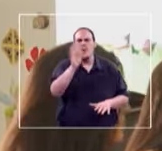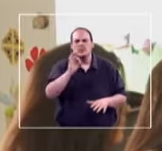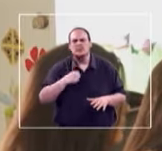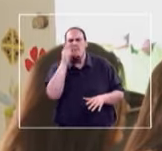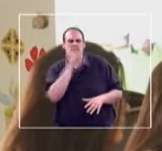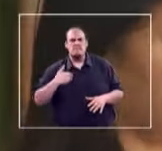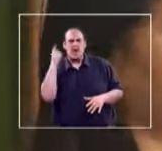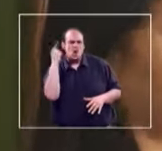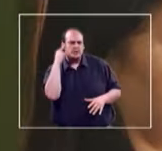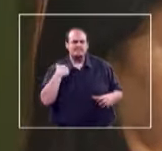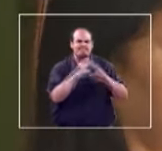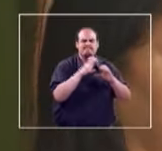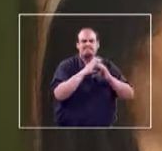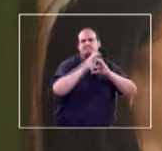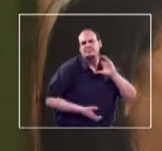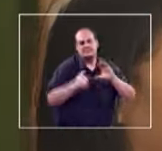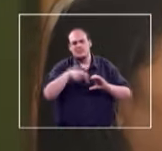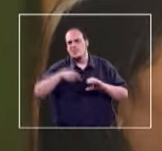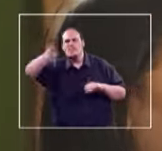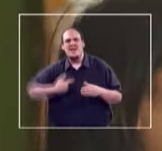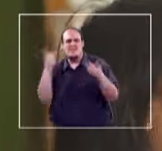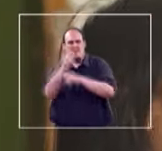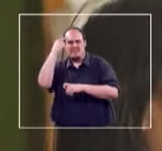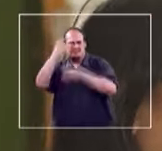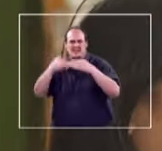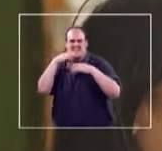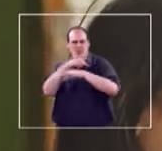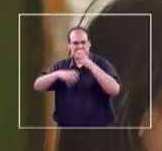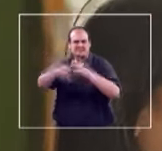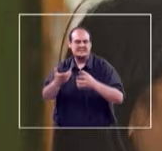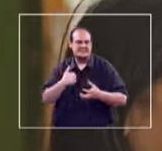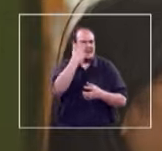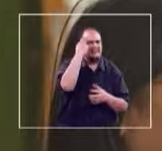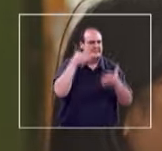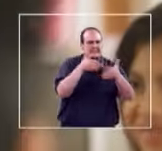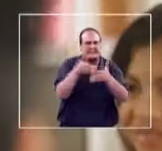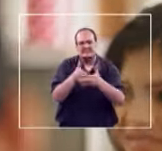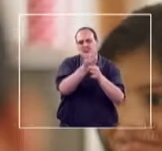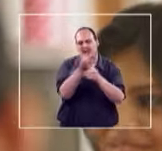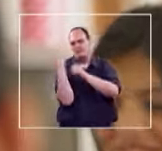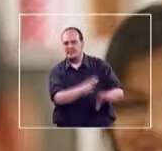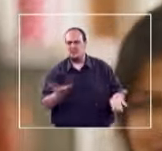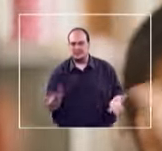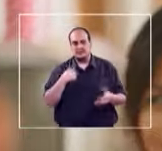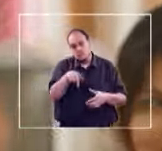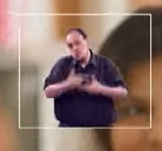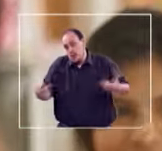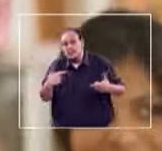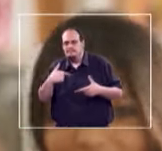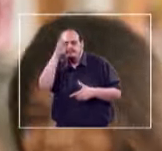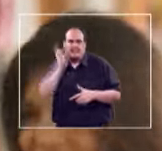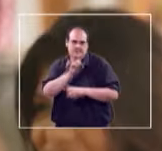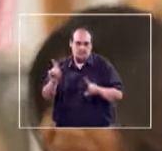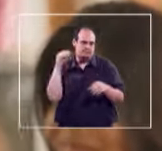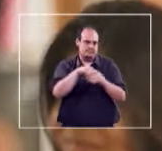hanno parenti che non hanno lo stesso problema e insegnanti che non comunicano con loro nel modo dovuto. Questo causa difficoltà cognitive di linguaggio